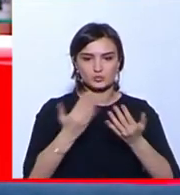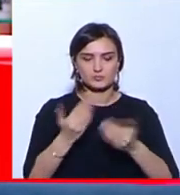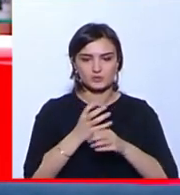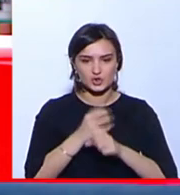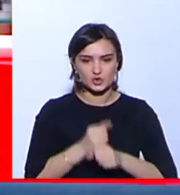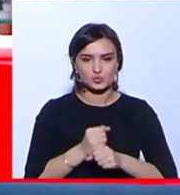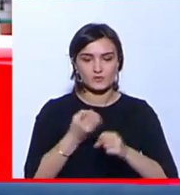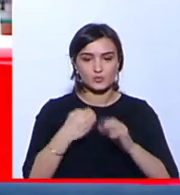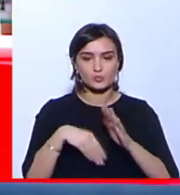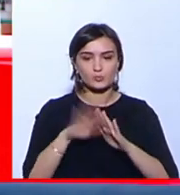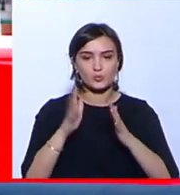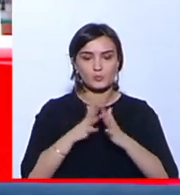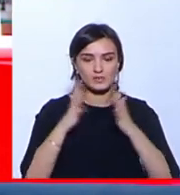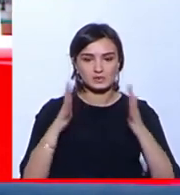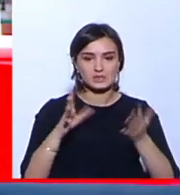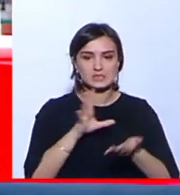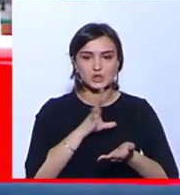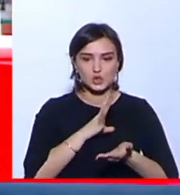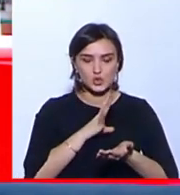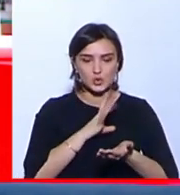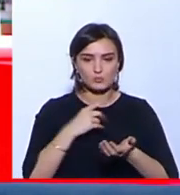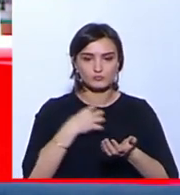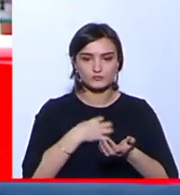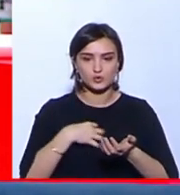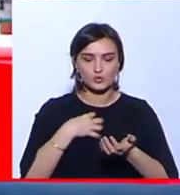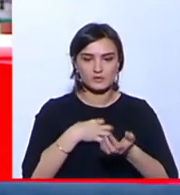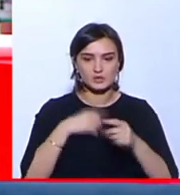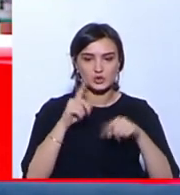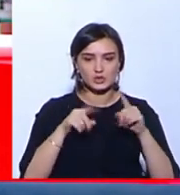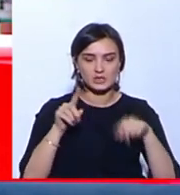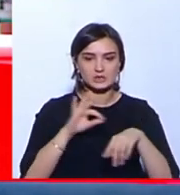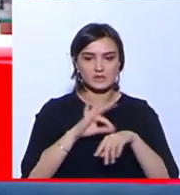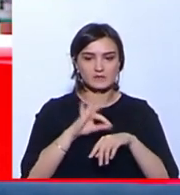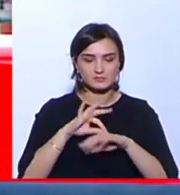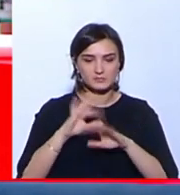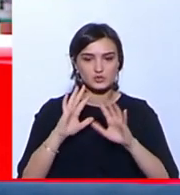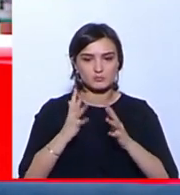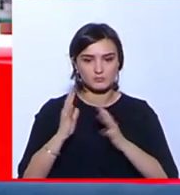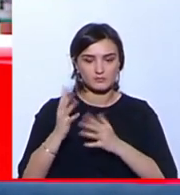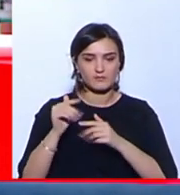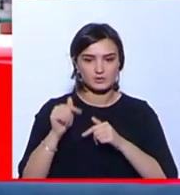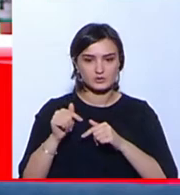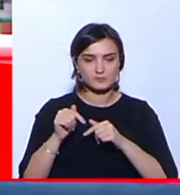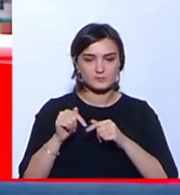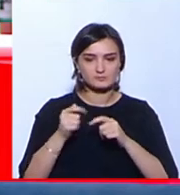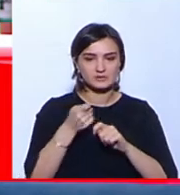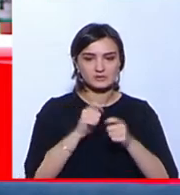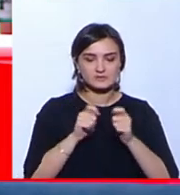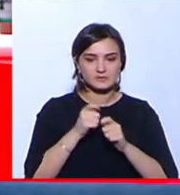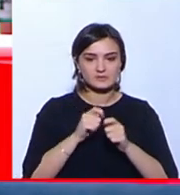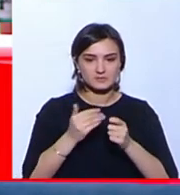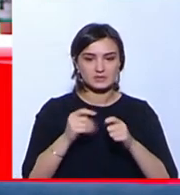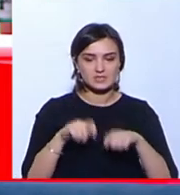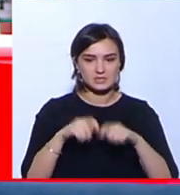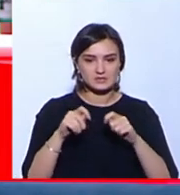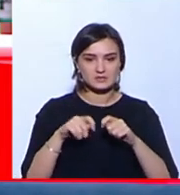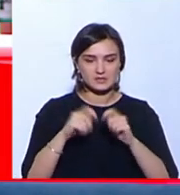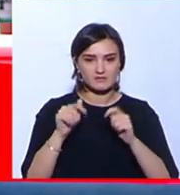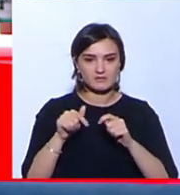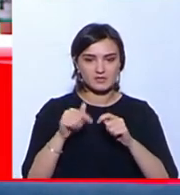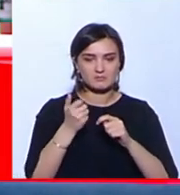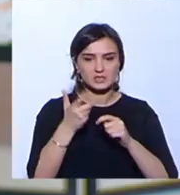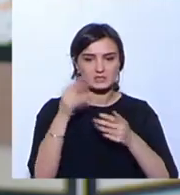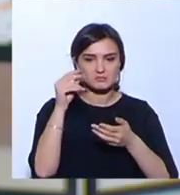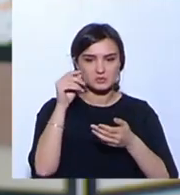შეზღუდვა. უფრო მეტიც, იყო აქტუალური ზოგიერთი დაავადების შემთხვევაში, მეტაბოლური დარღვევების შემთხვევაში, რამდენიმე სკოლა